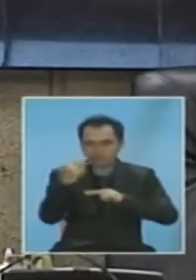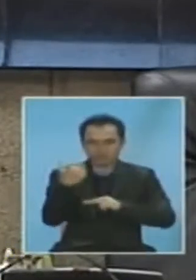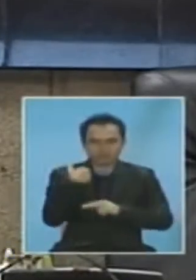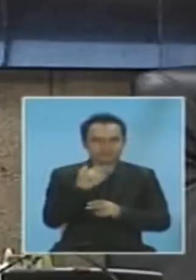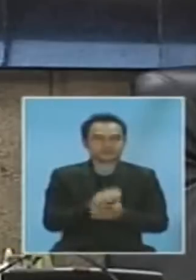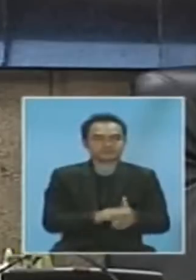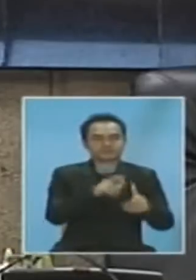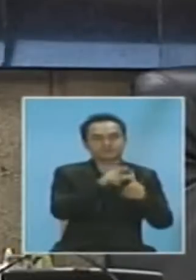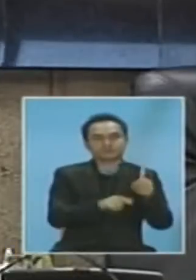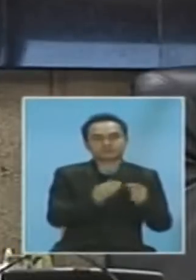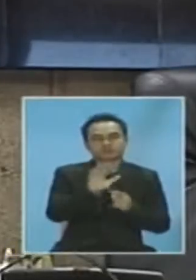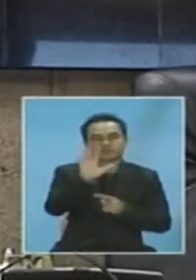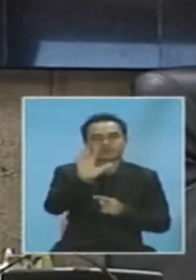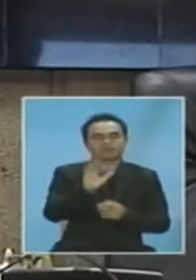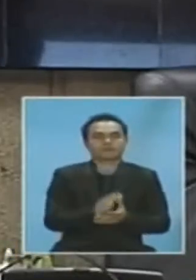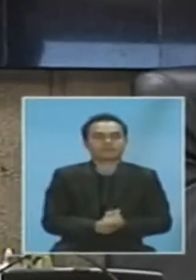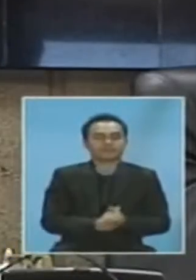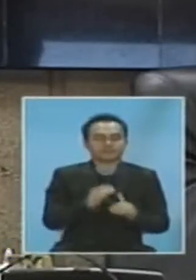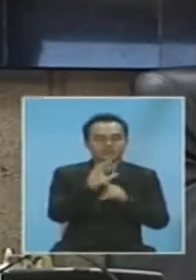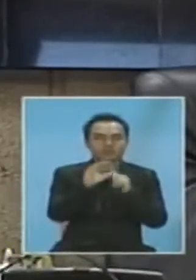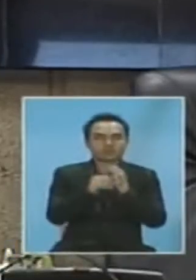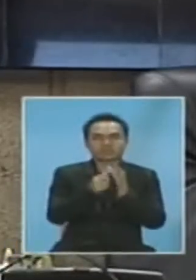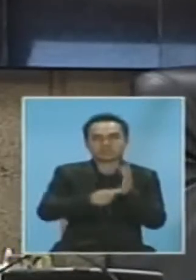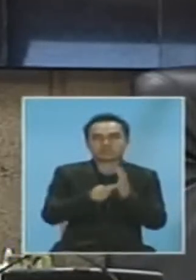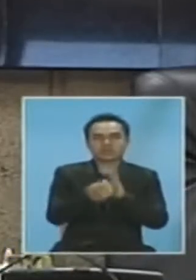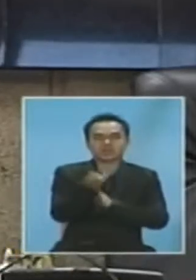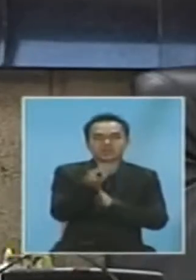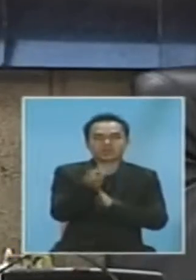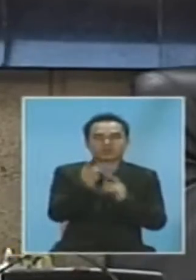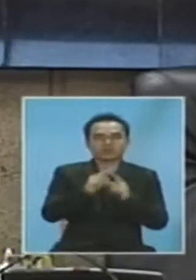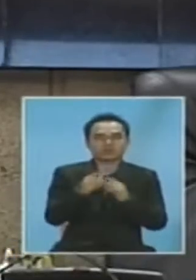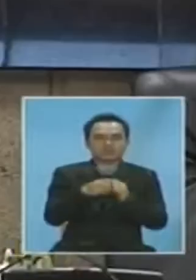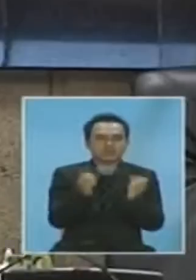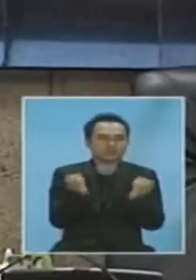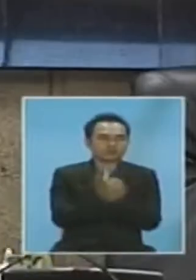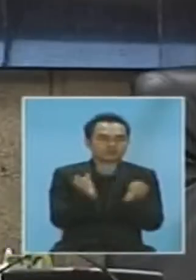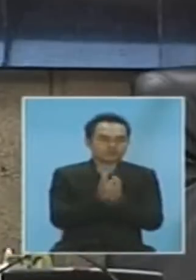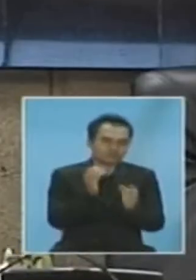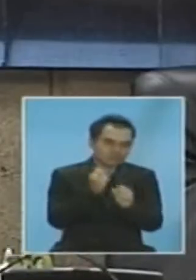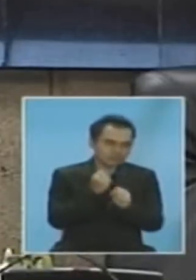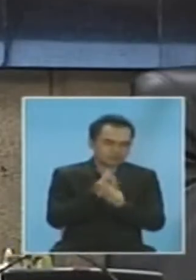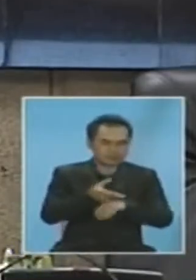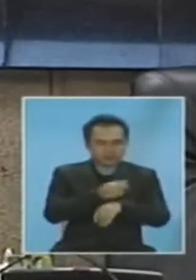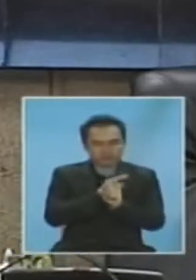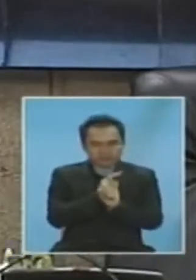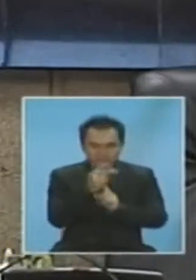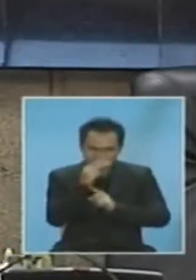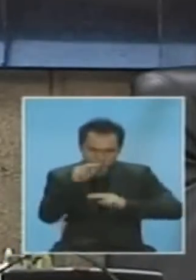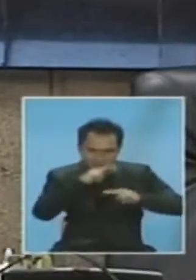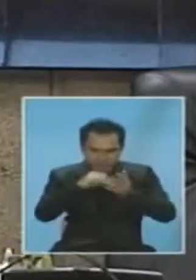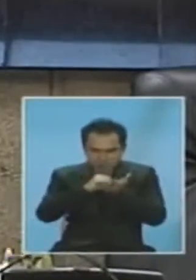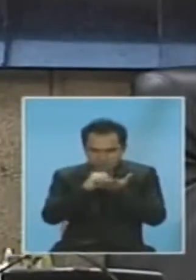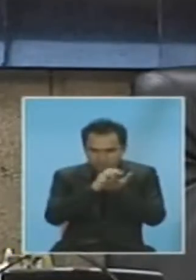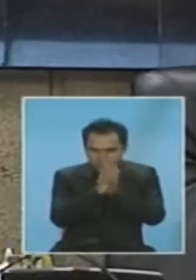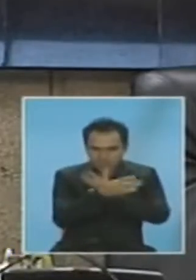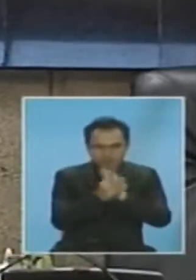5. ในการดำเนินโครงการรับจำนำข้าวเมื่อมีปัญหาในทางปฏิบัติก็ได้มีการปรับปรุงโครง